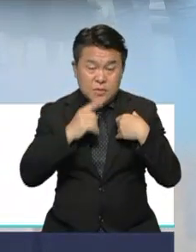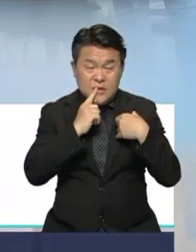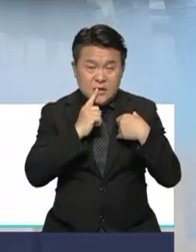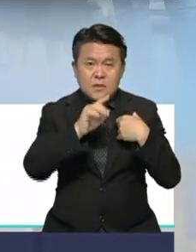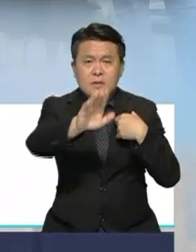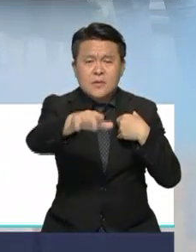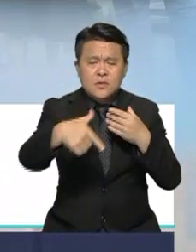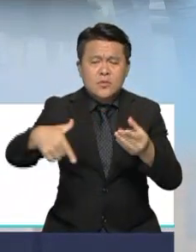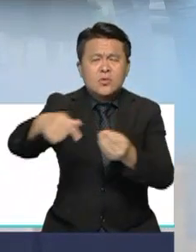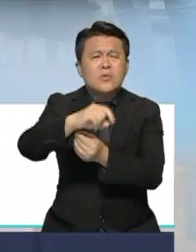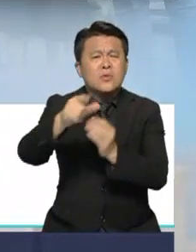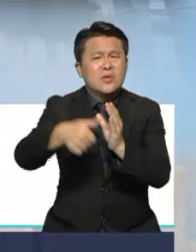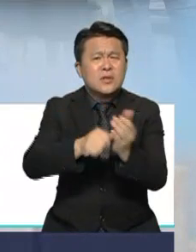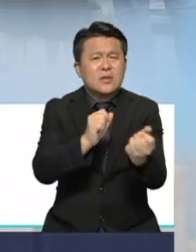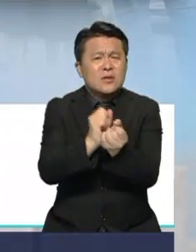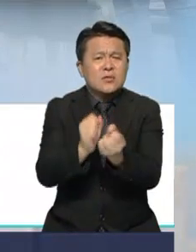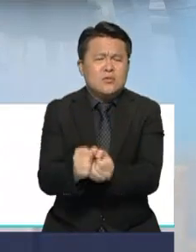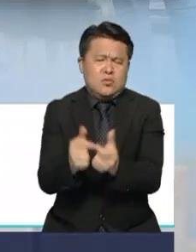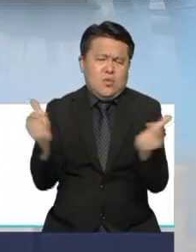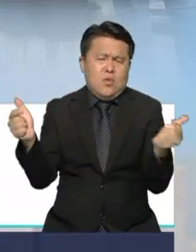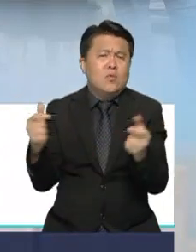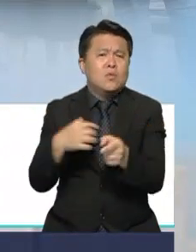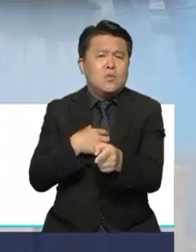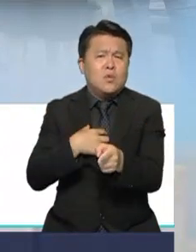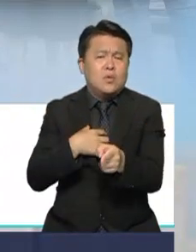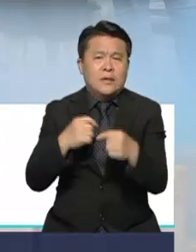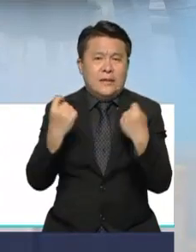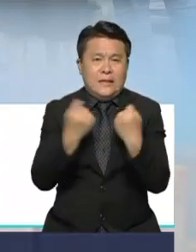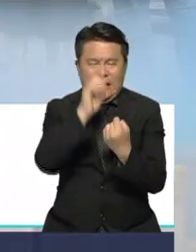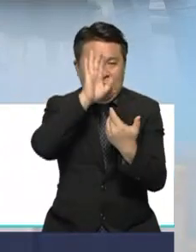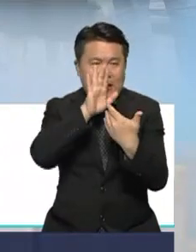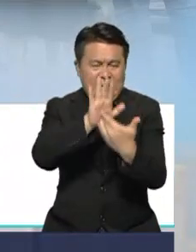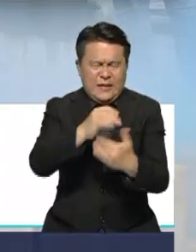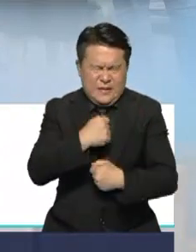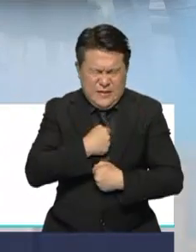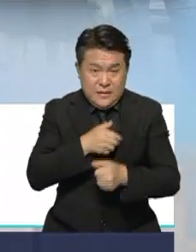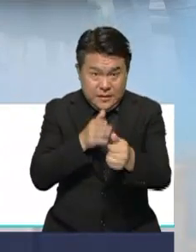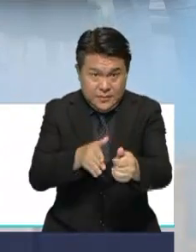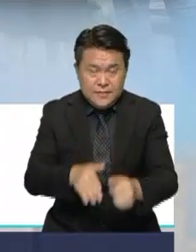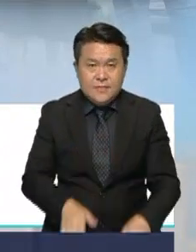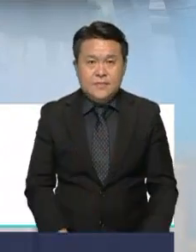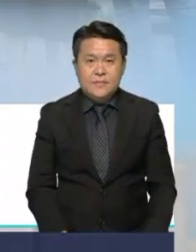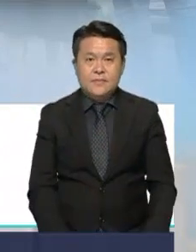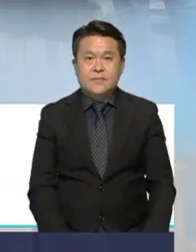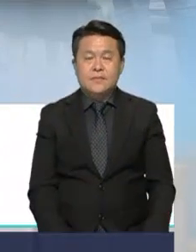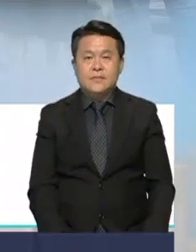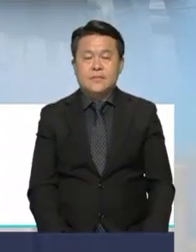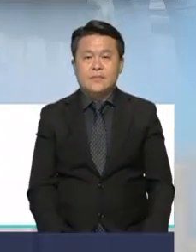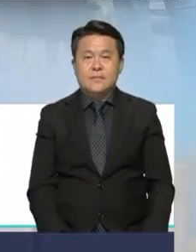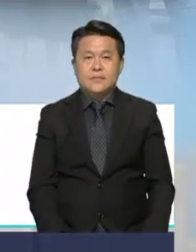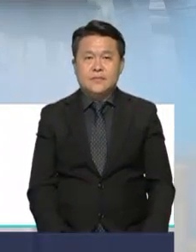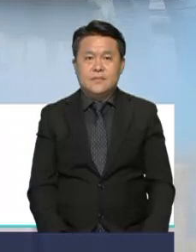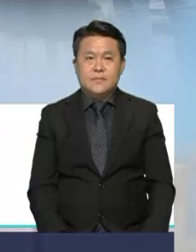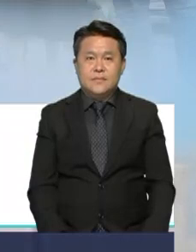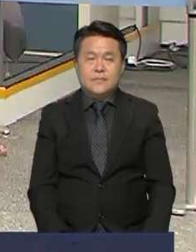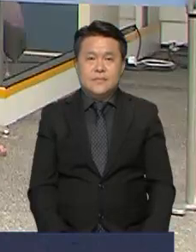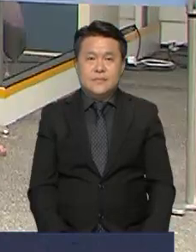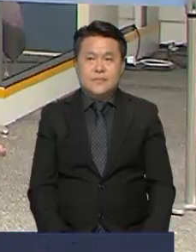추석 연휴에 추가 확산 가능성이 있다며 개인 방역에 주의를 당부했습니다. 전형우 기자입니다.